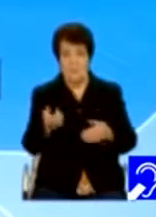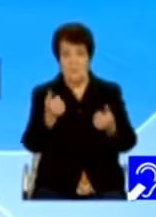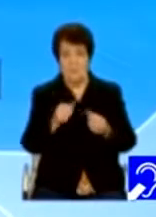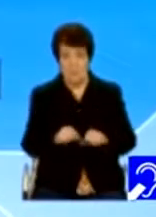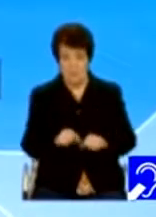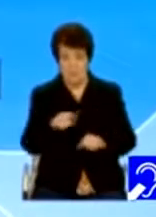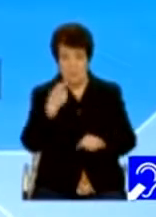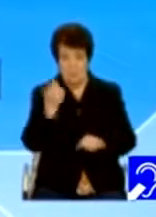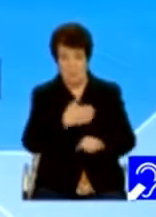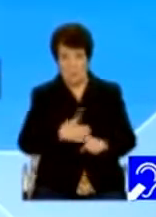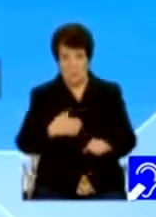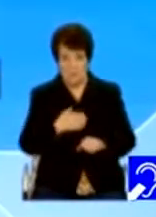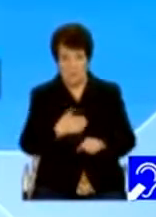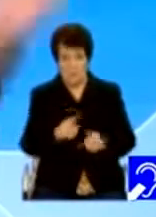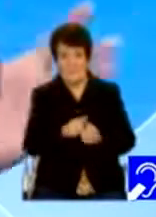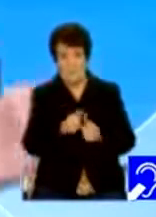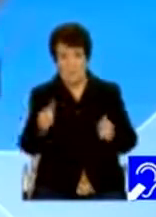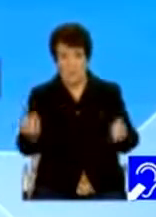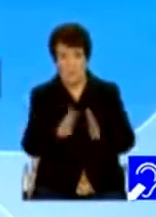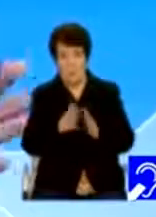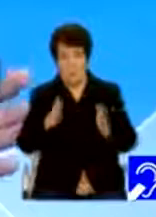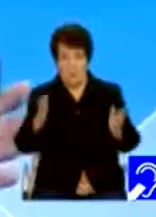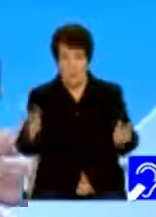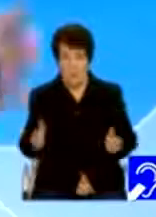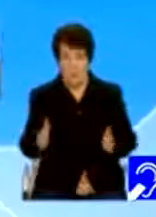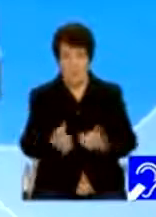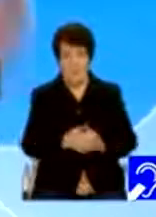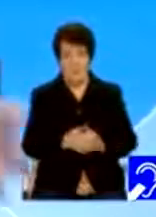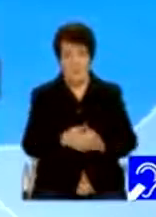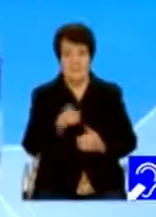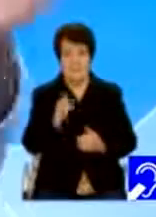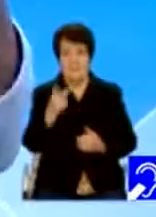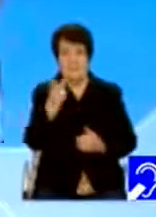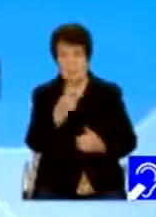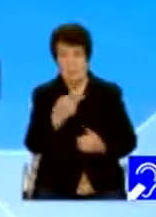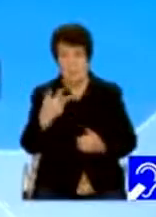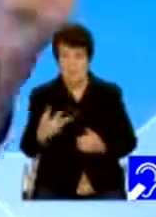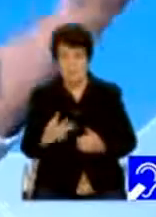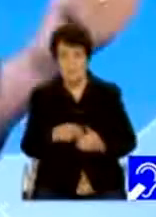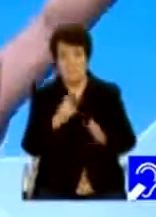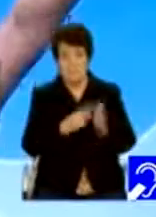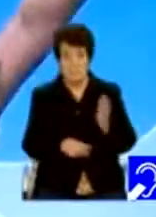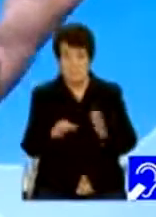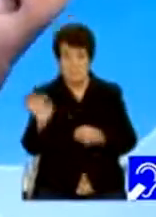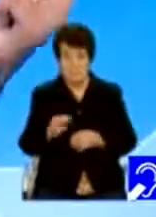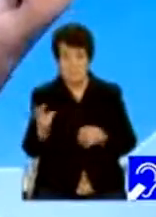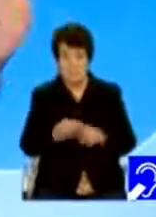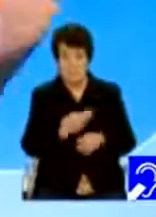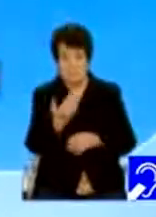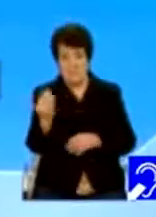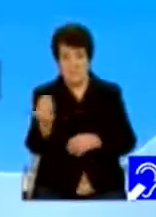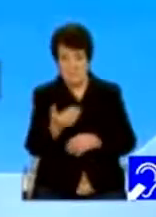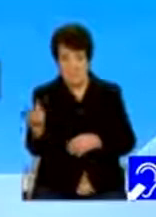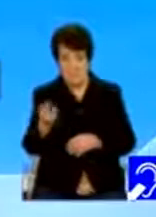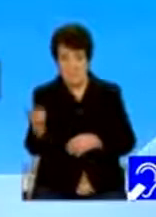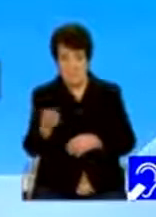politice. Important să ne rupim de trecut și să avem o majoritate. Nu de 51 de mandate, dar 2, 3, 60, 70 de mandate. Dar fără de voi, fără de ăștia